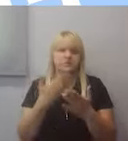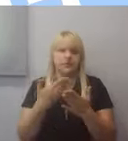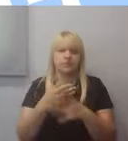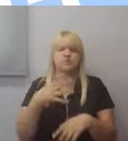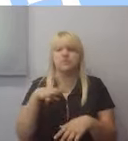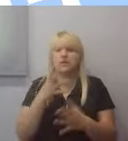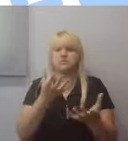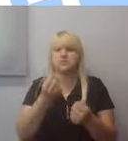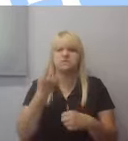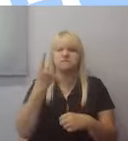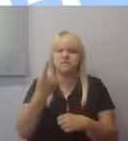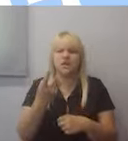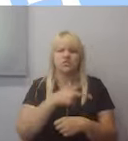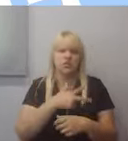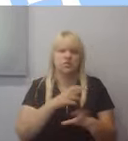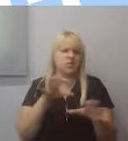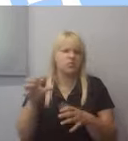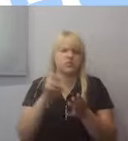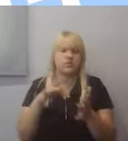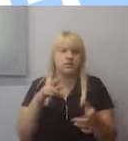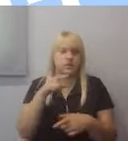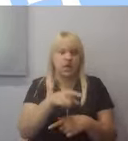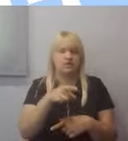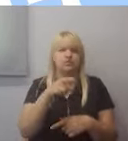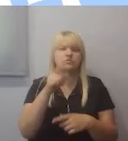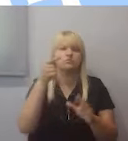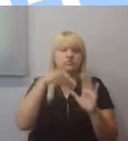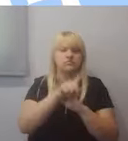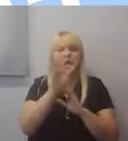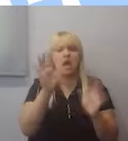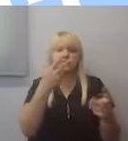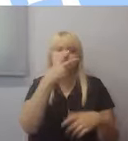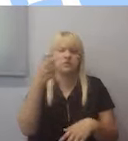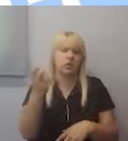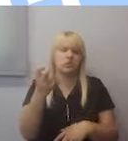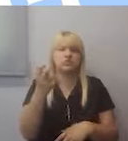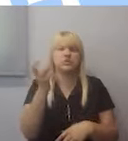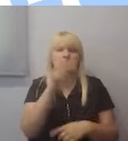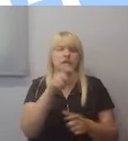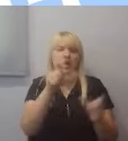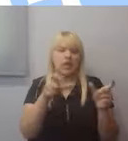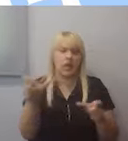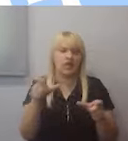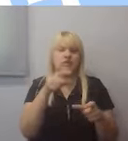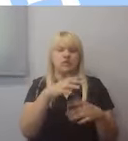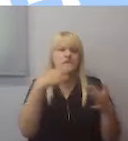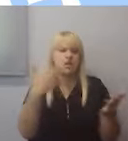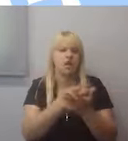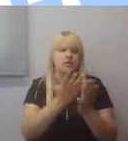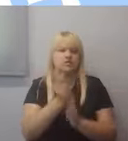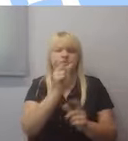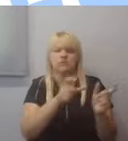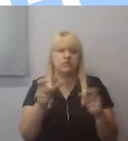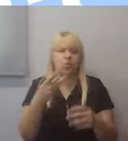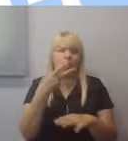aprūpes centru tur ir vairā ap 200 klienti no kuriem liela daļa ir guļoši un un